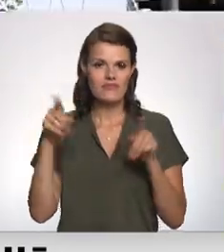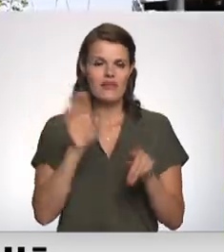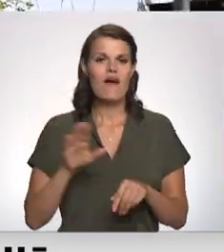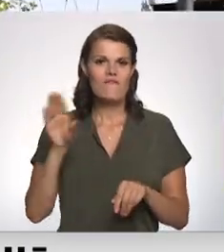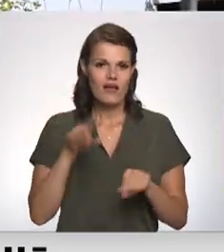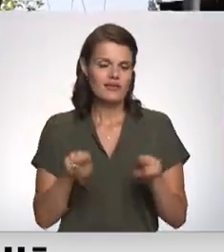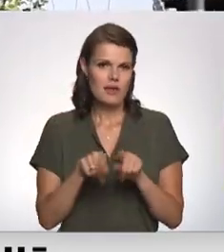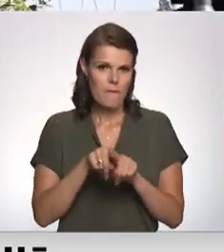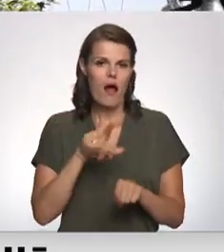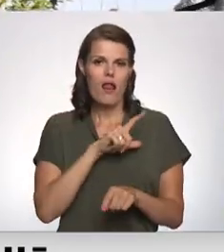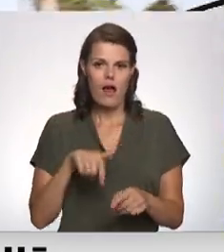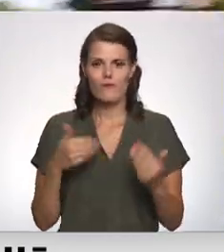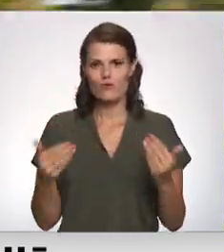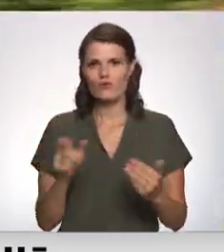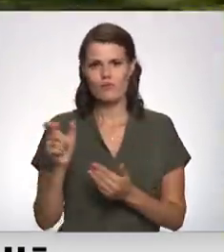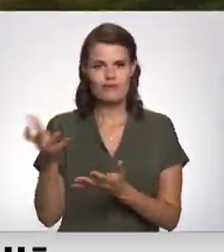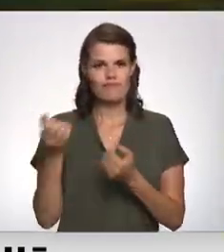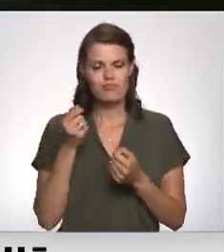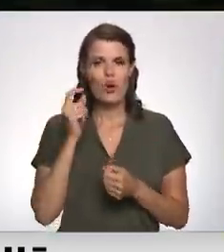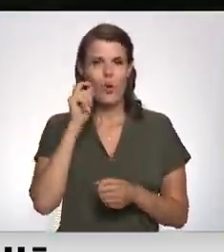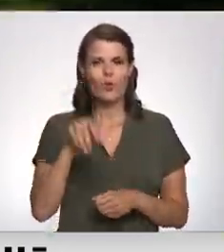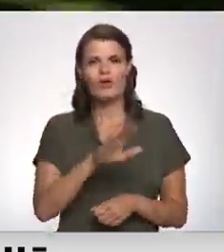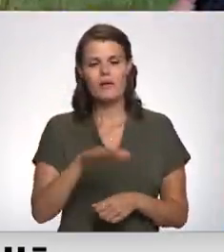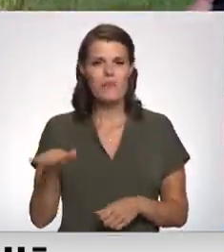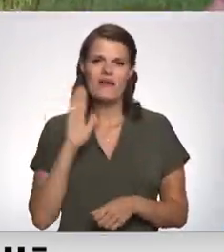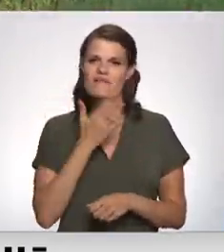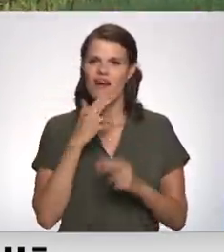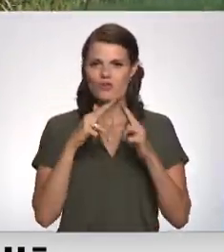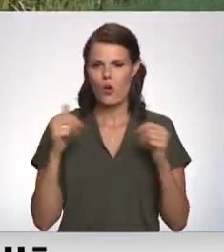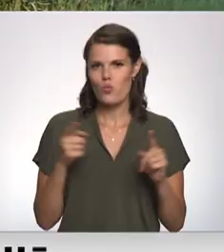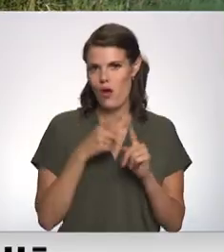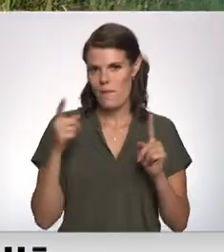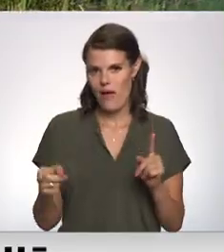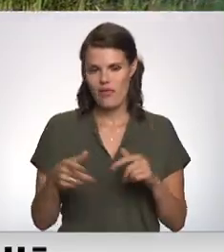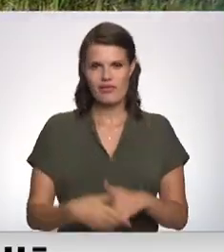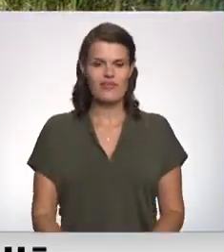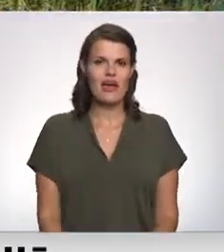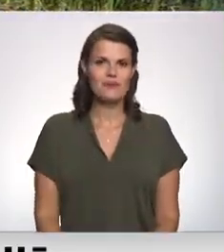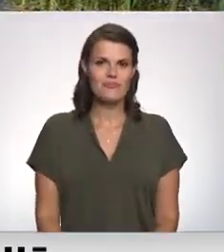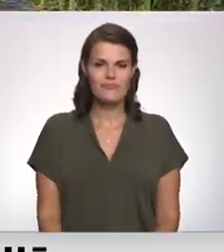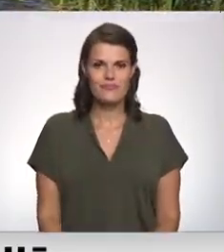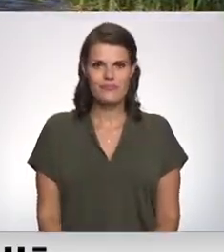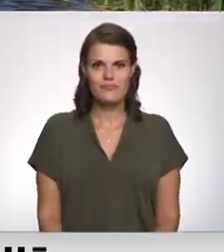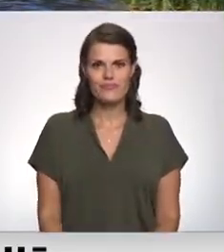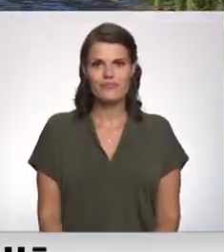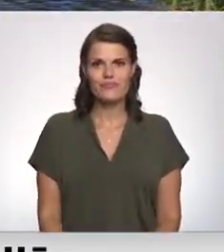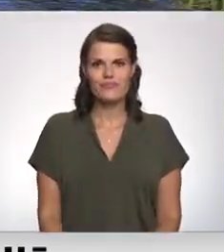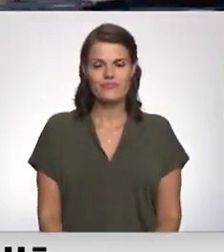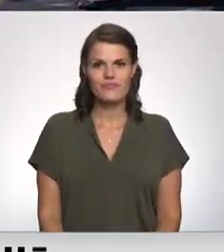Latvija, šobrīd uzņēmušas ukrāņu bērnus vasaras nometnēs. Sanita Liepiņa, Ģits Grenevits, TV9 pakalni.